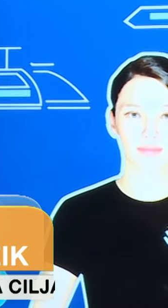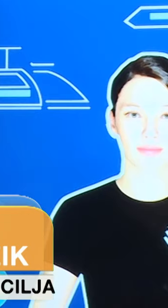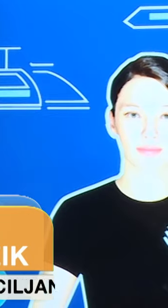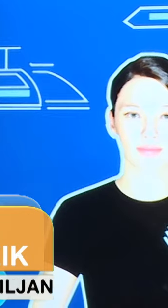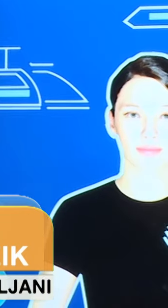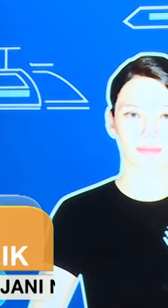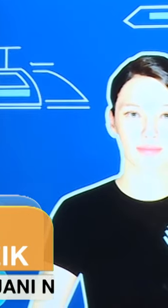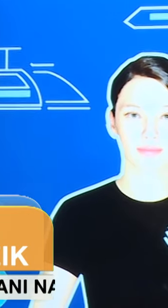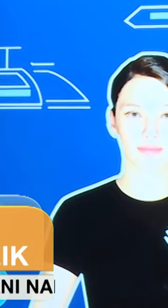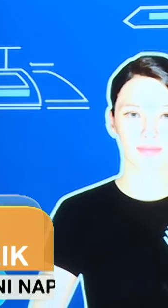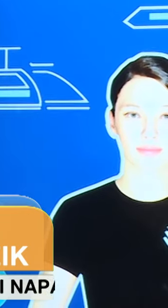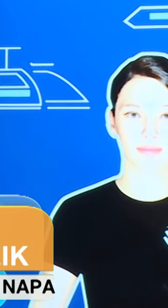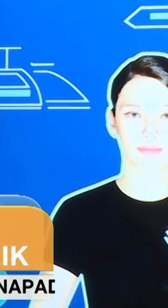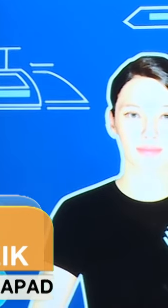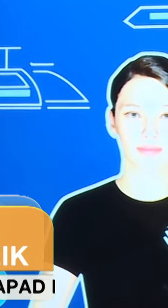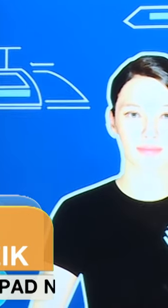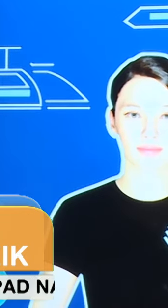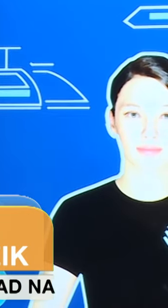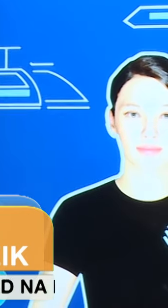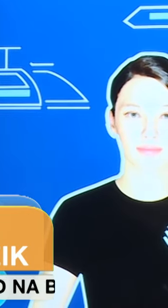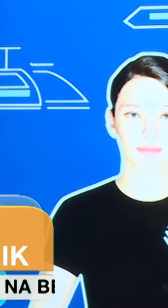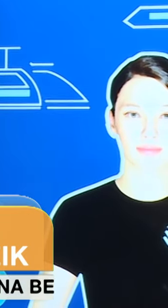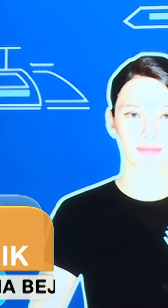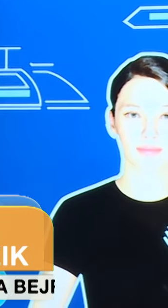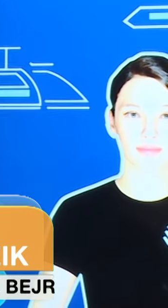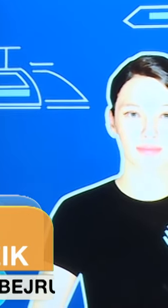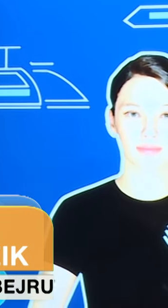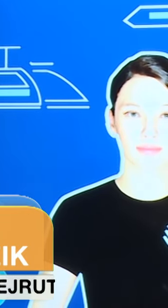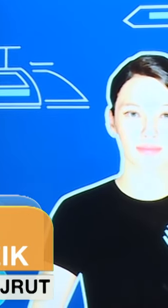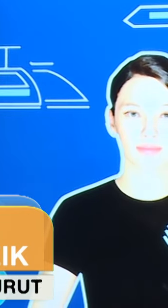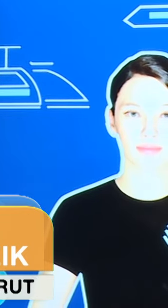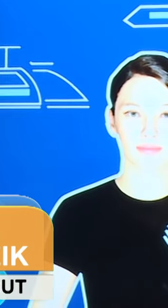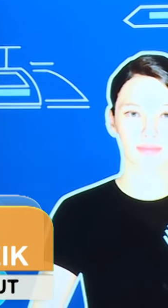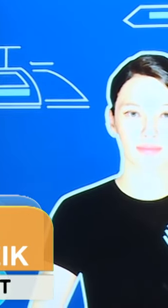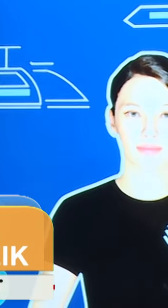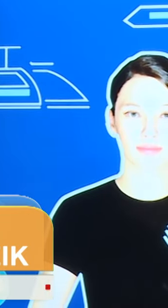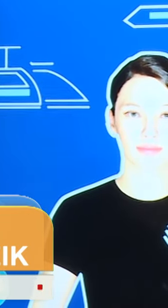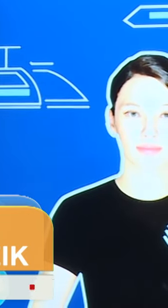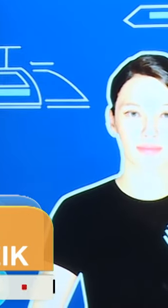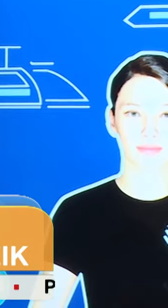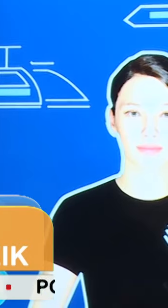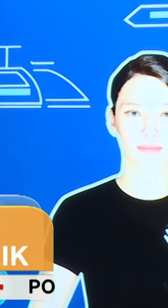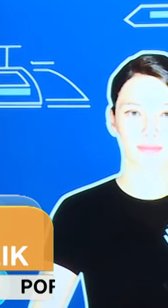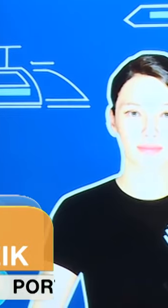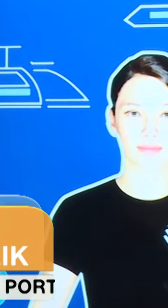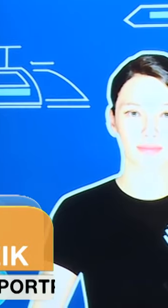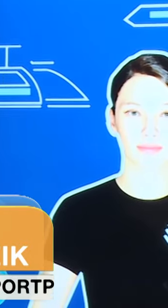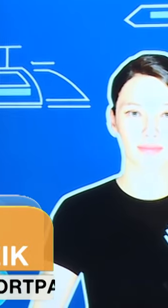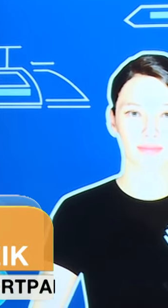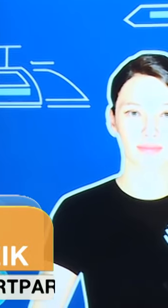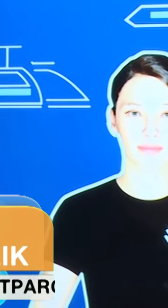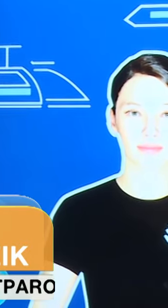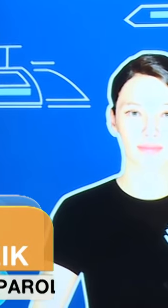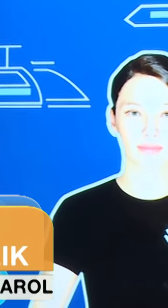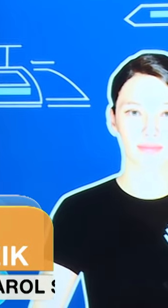svima, u principu najpotrebnije gluvim ljudima kojih ima jako mnogo na svetu i nebitno je odakle su oni.